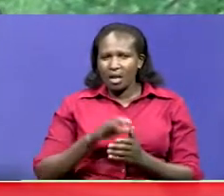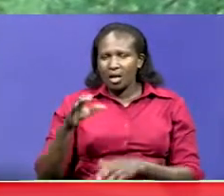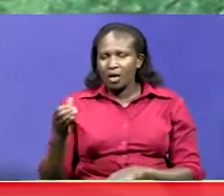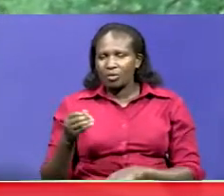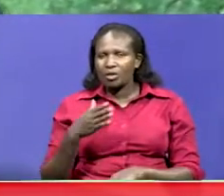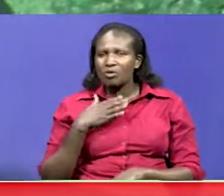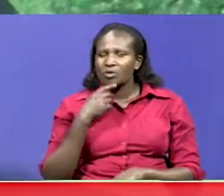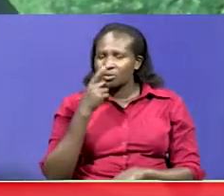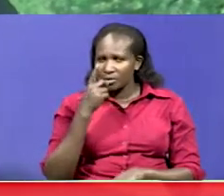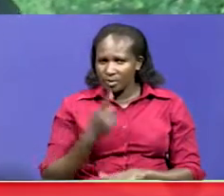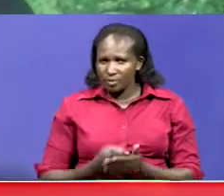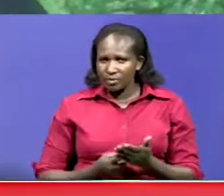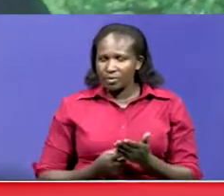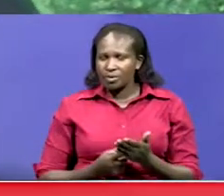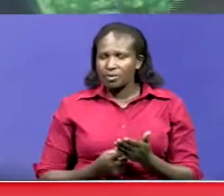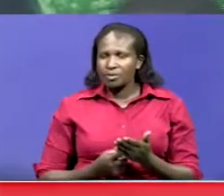say that